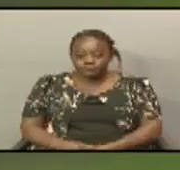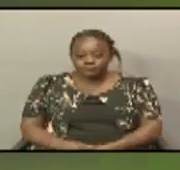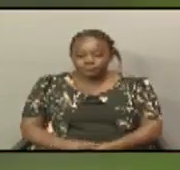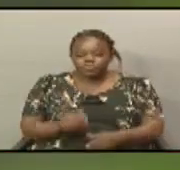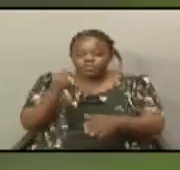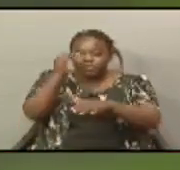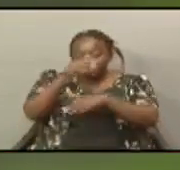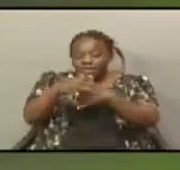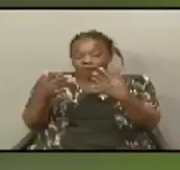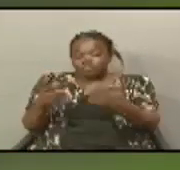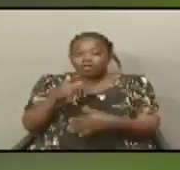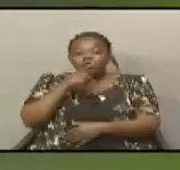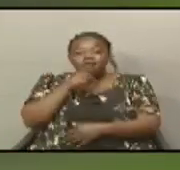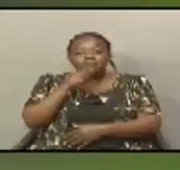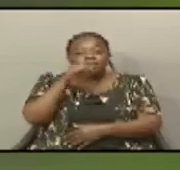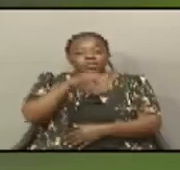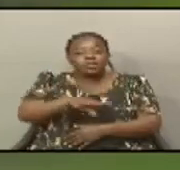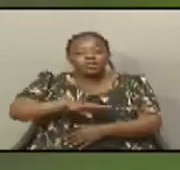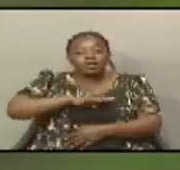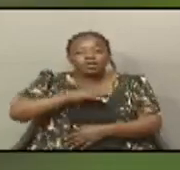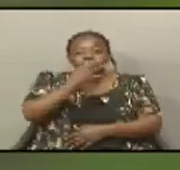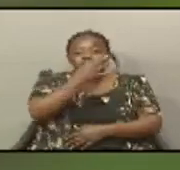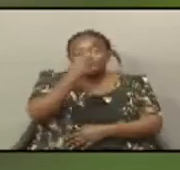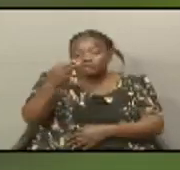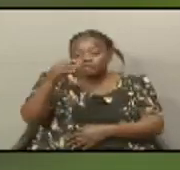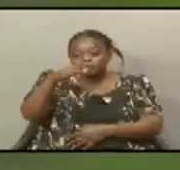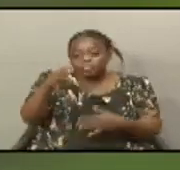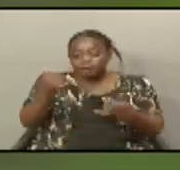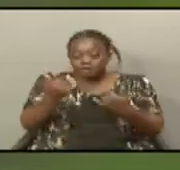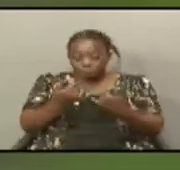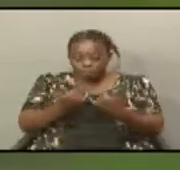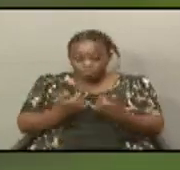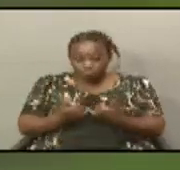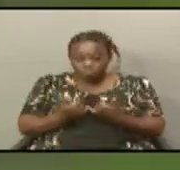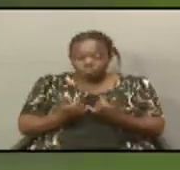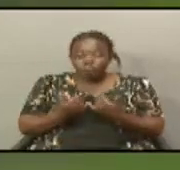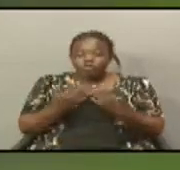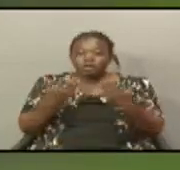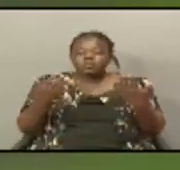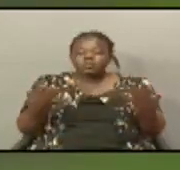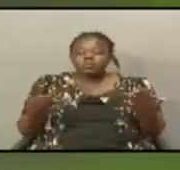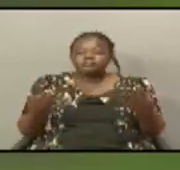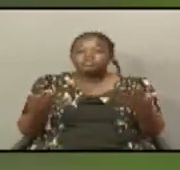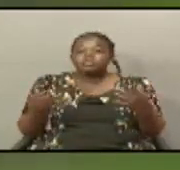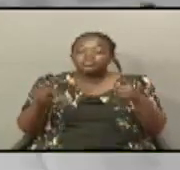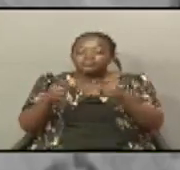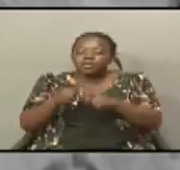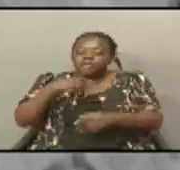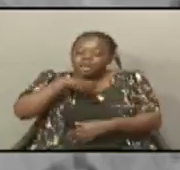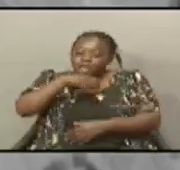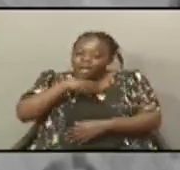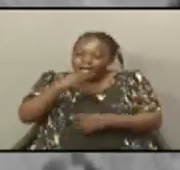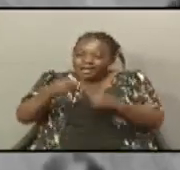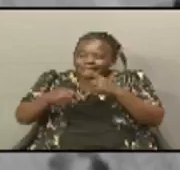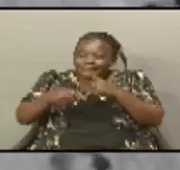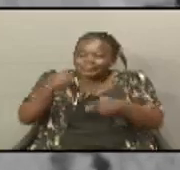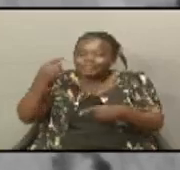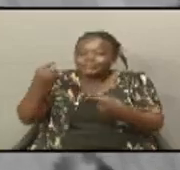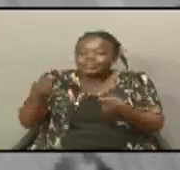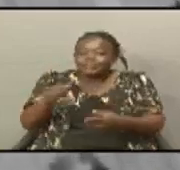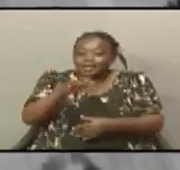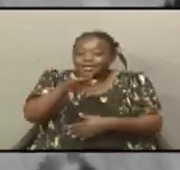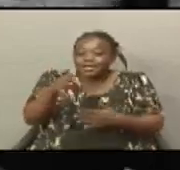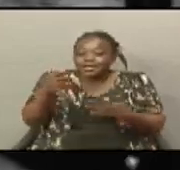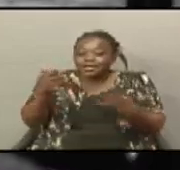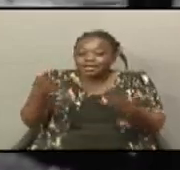Oluvannyuma lwankuba kyeyo Vincent Sseguyi emyaka 63 mu kyalo ediza kisaakye nsimeeta emyaka 15 okuva mu mbeera n'amasalo obusajja okubula